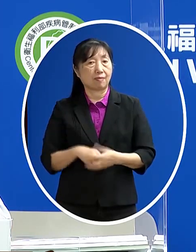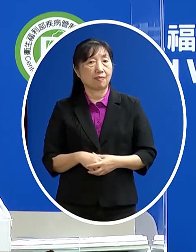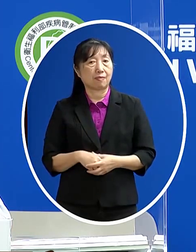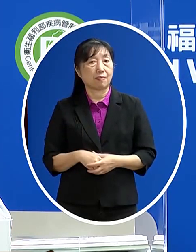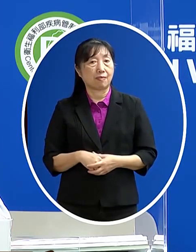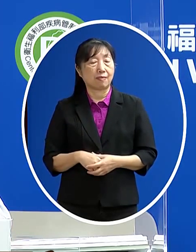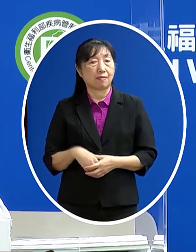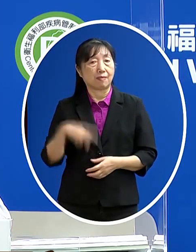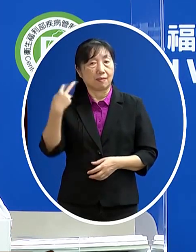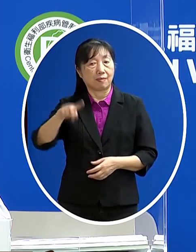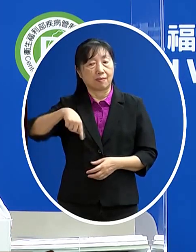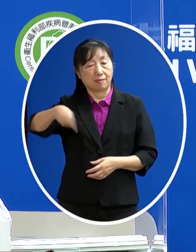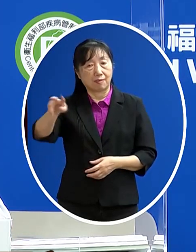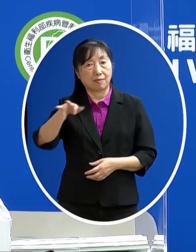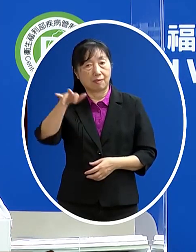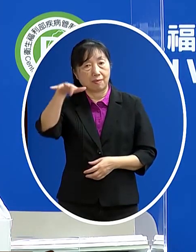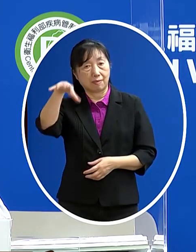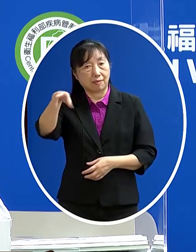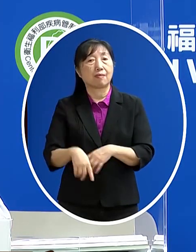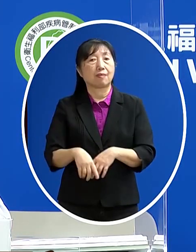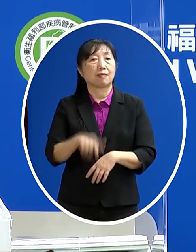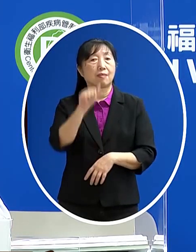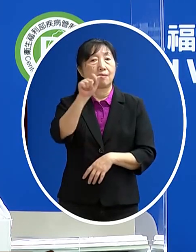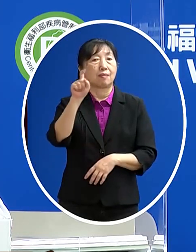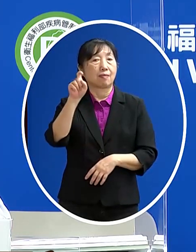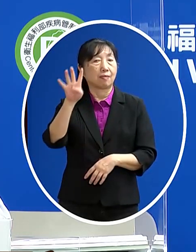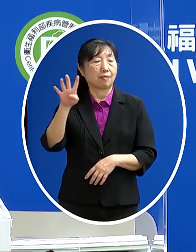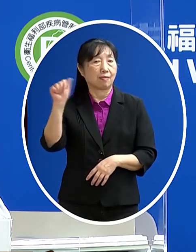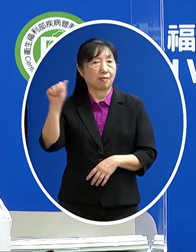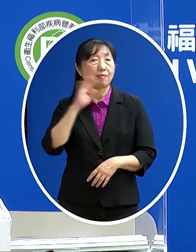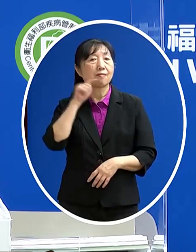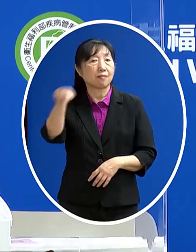到机场旅馆站 A14A， 好、哦，那